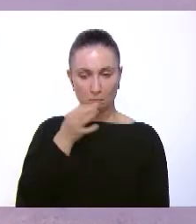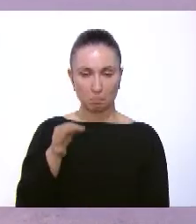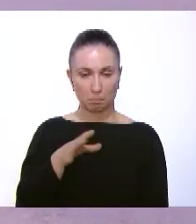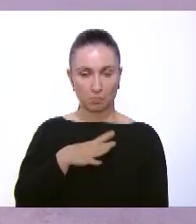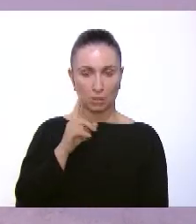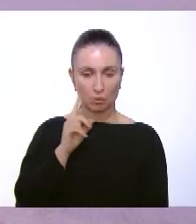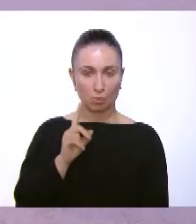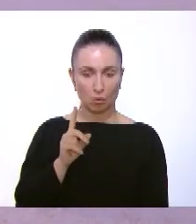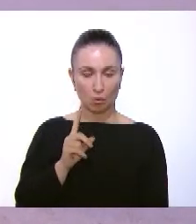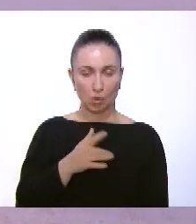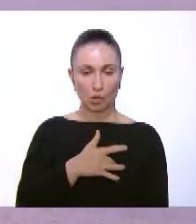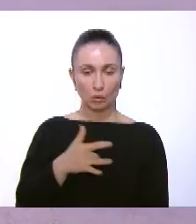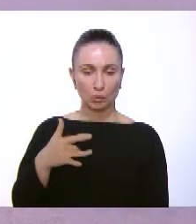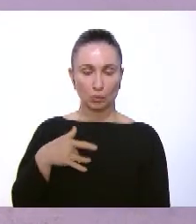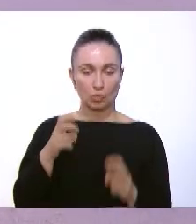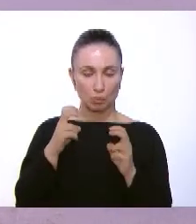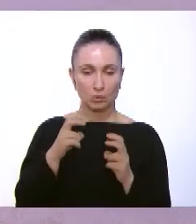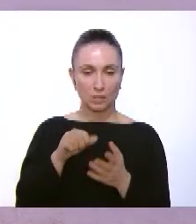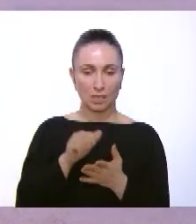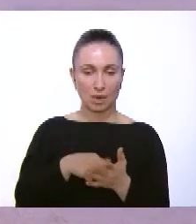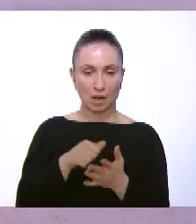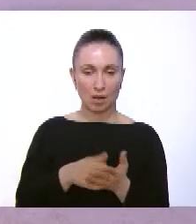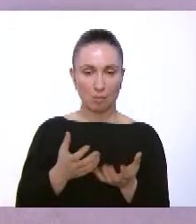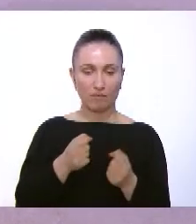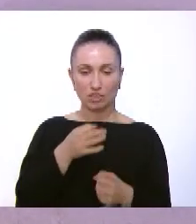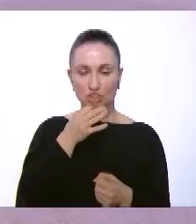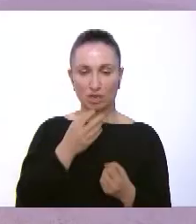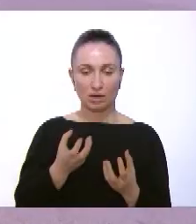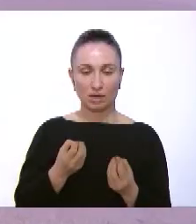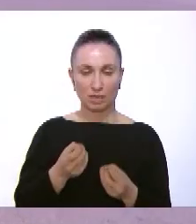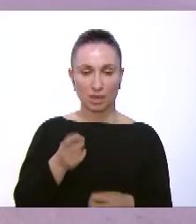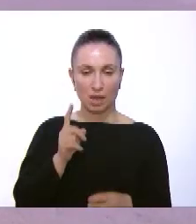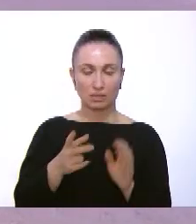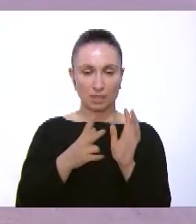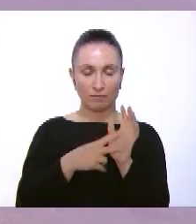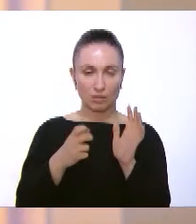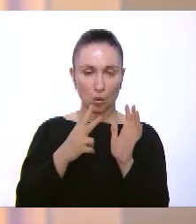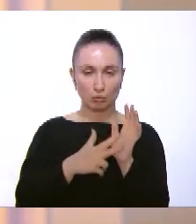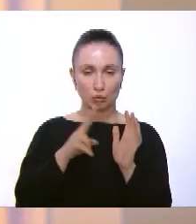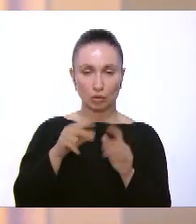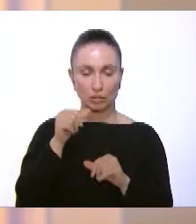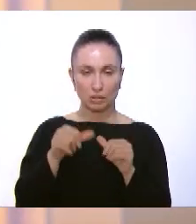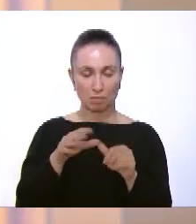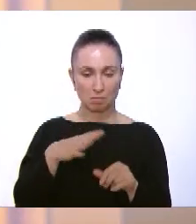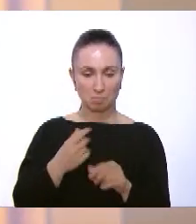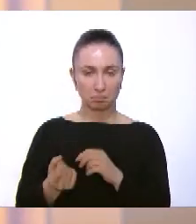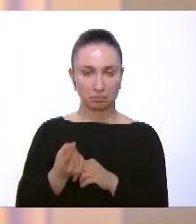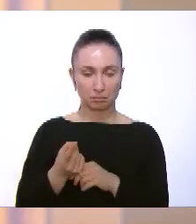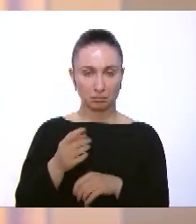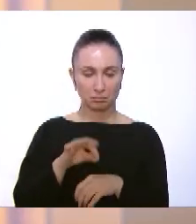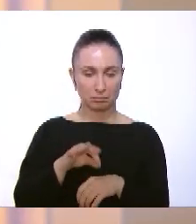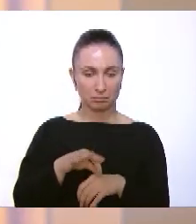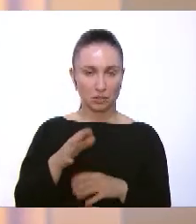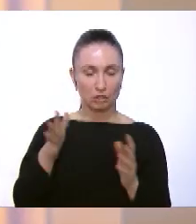რომ ტუბერკულოზის გამომწვევი ჯერ კიდევ 1882 წელს იქნა აღმოჩენილი